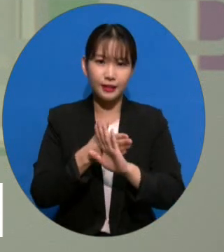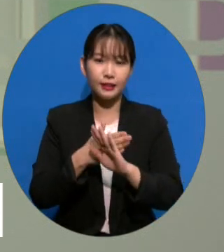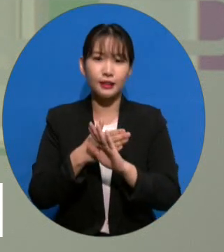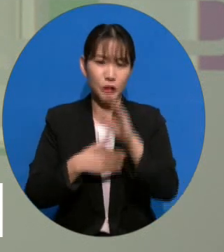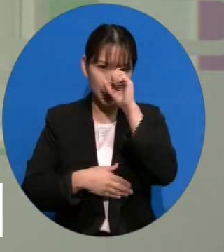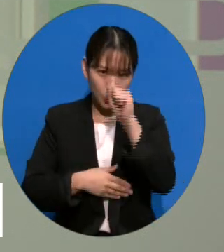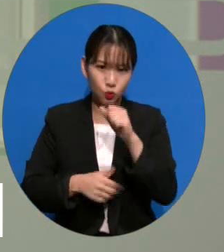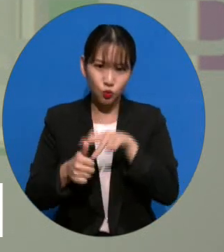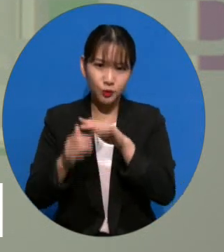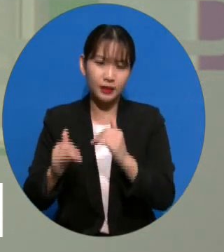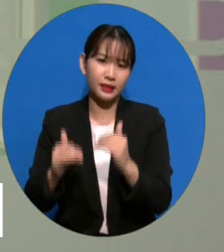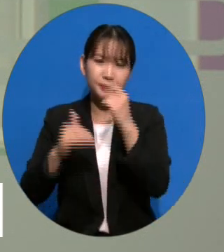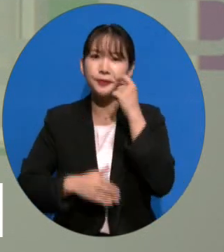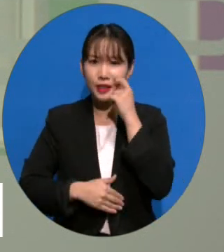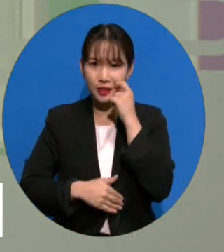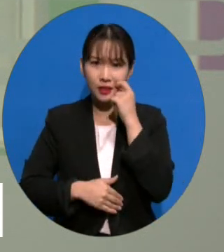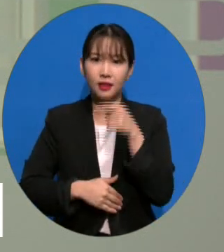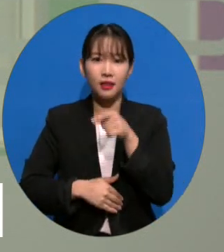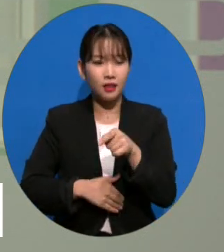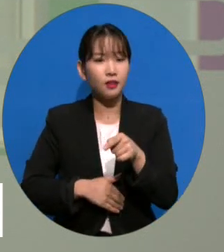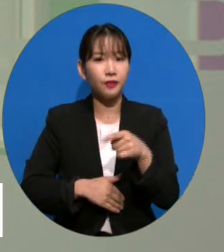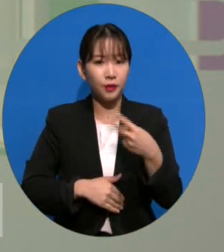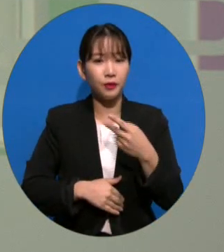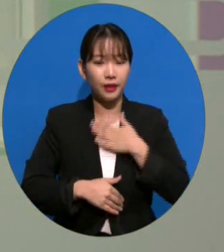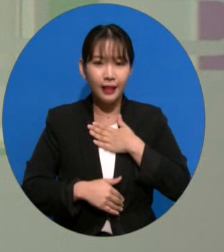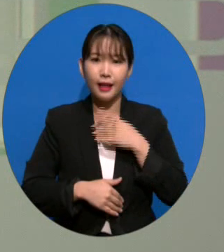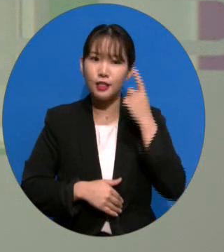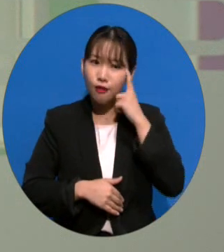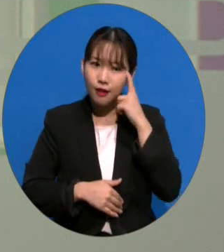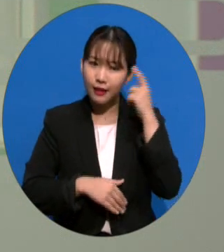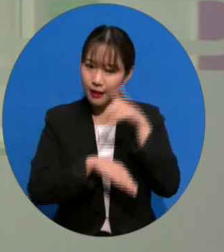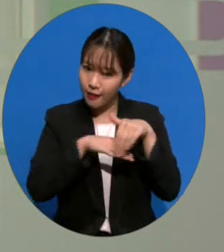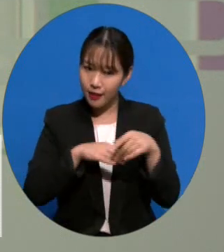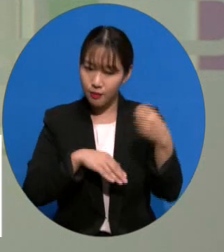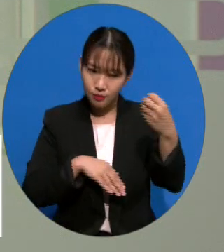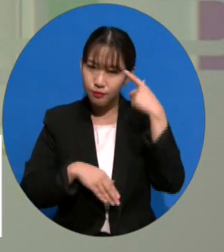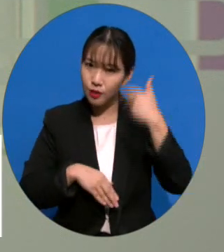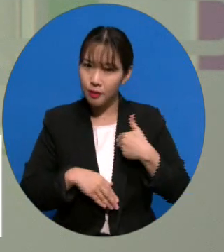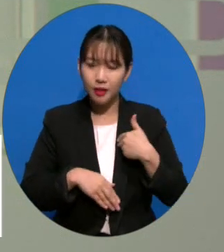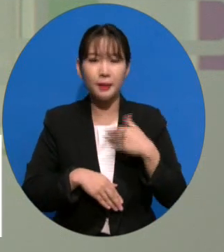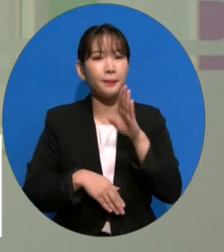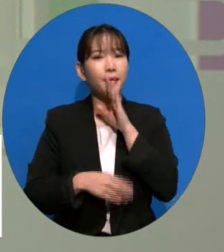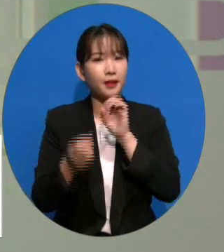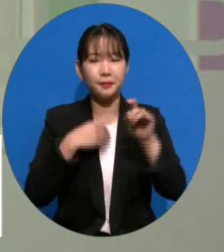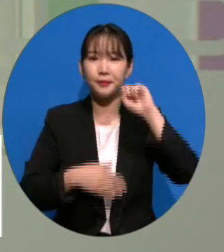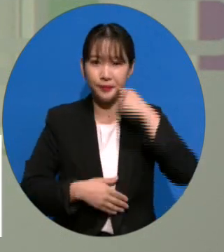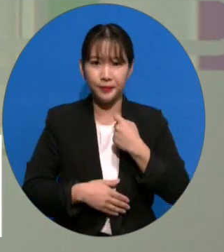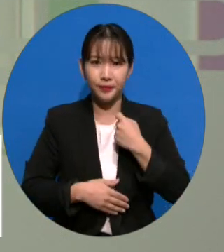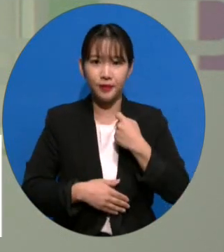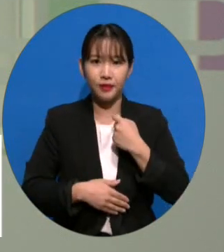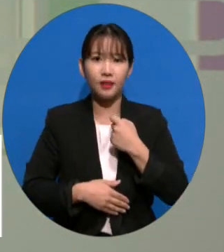못 자라고 있는 것 같아요. 근데 그 자체도 저 추미애 전략이냐 하면은 그렇다고 할 수는 없고요.